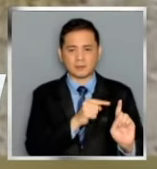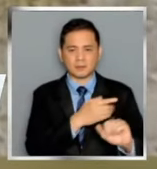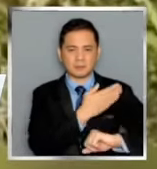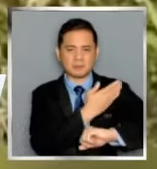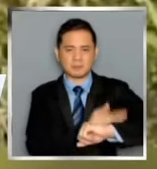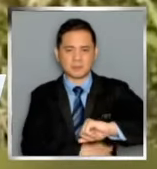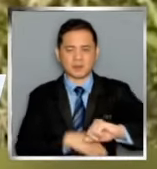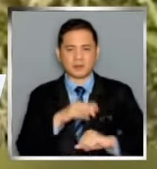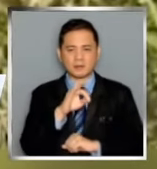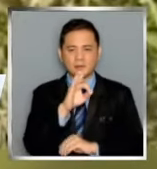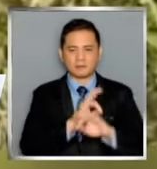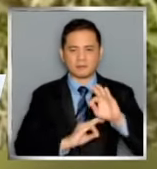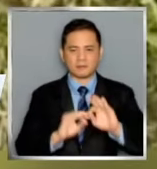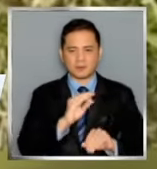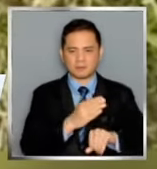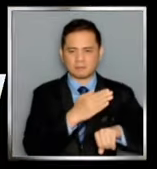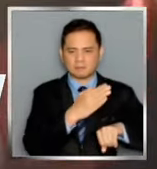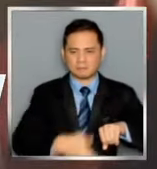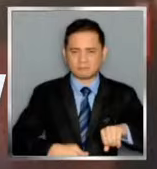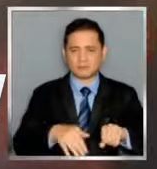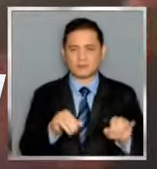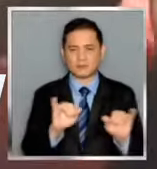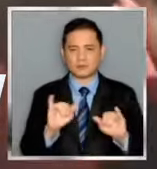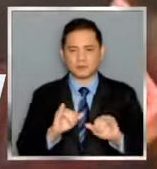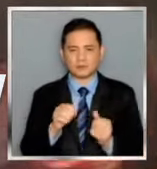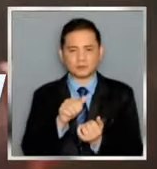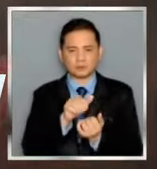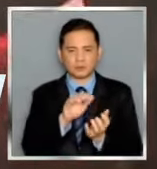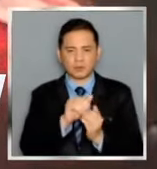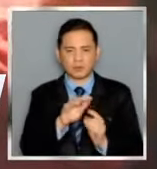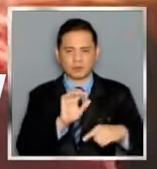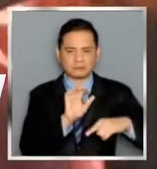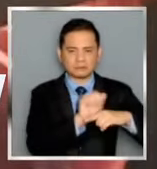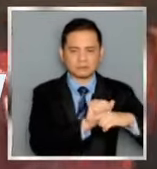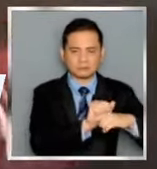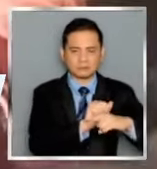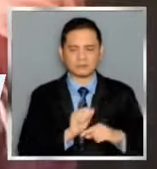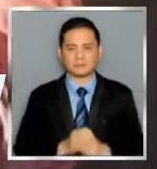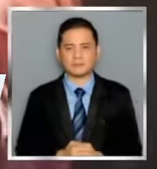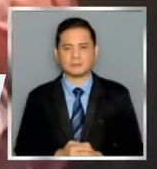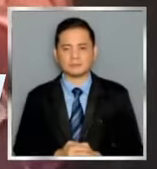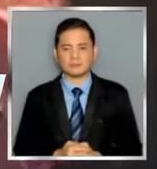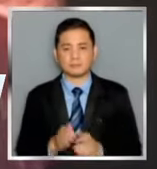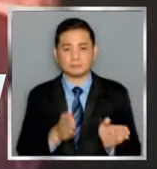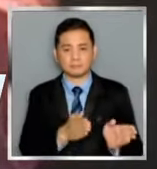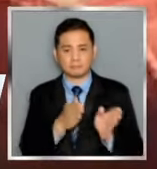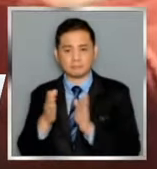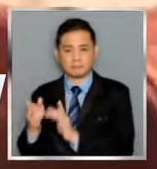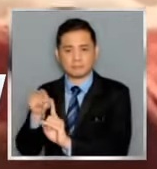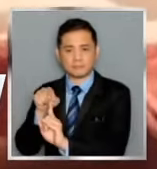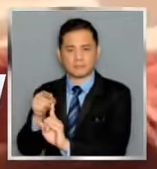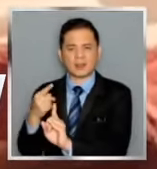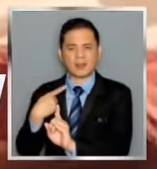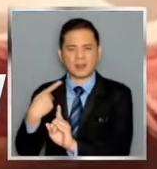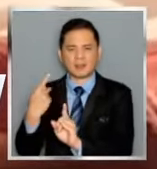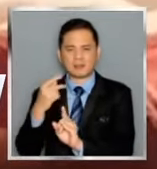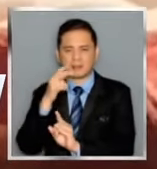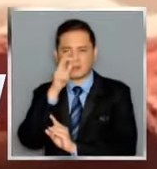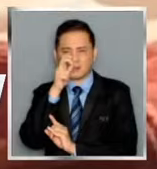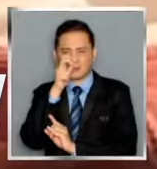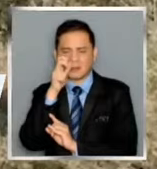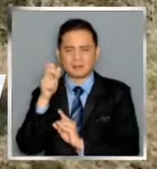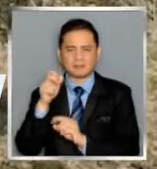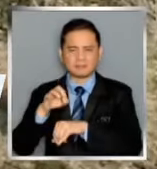aso at iwan sa bakuran ng amo nito. Ang isa naman, tantad ng kagat ng insekto, may skin burn